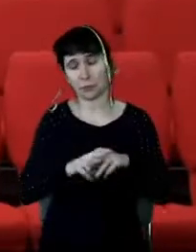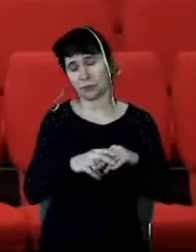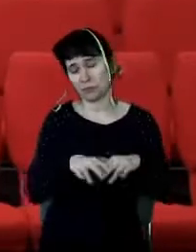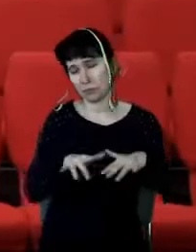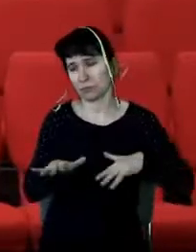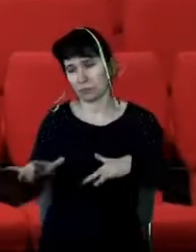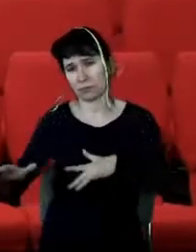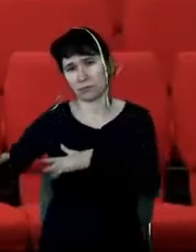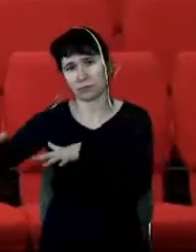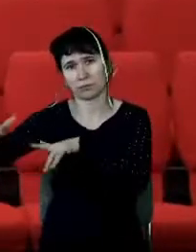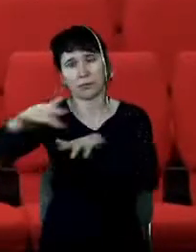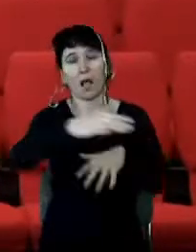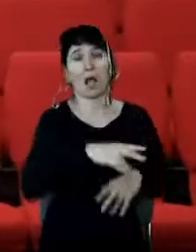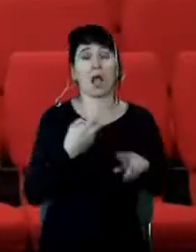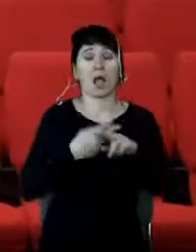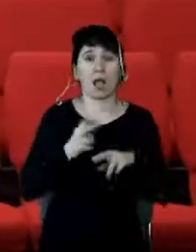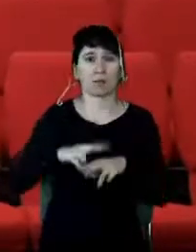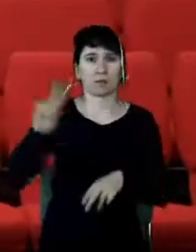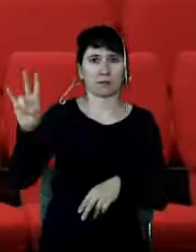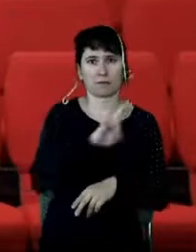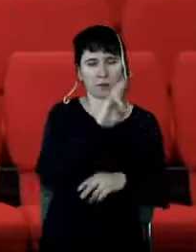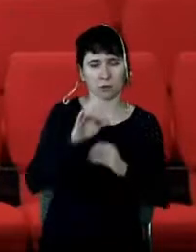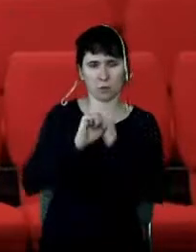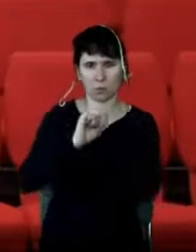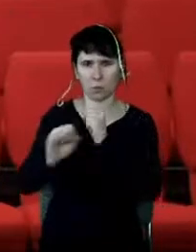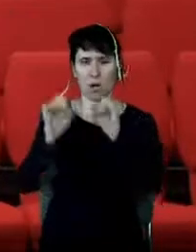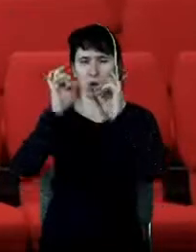священники затрубили трубами, і весь натовп,